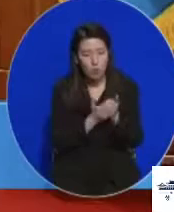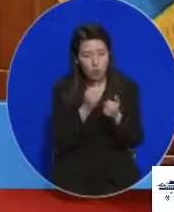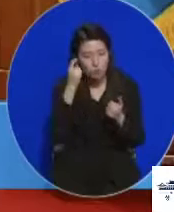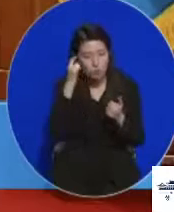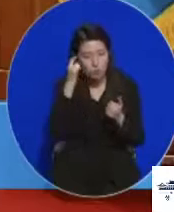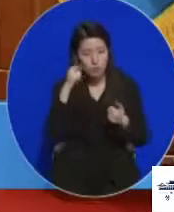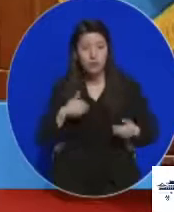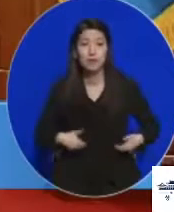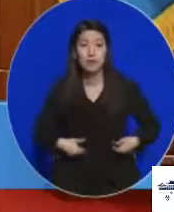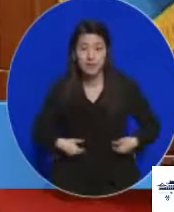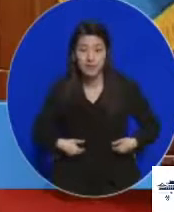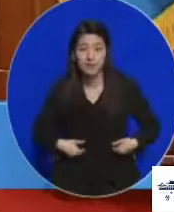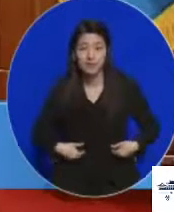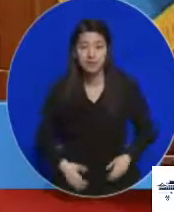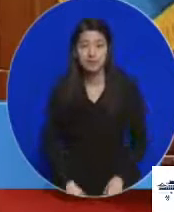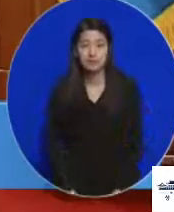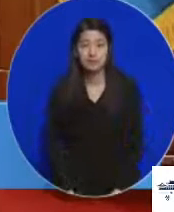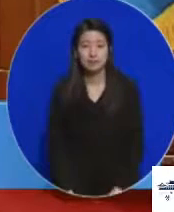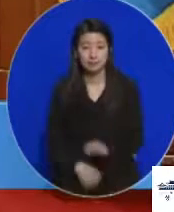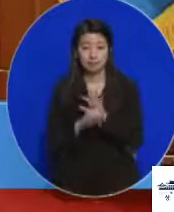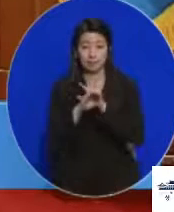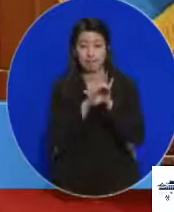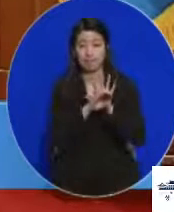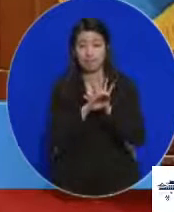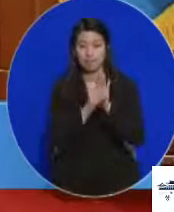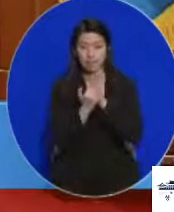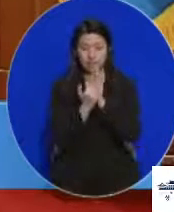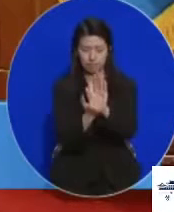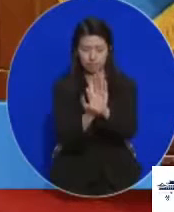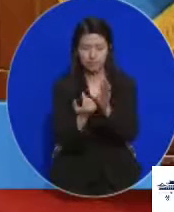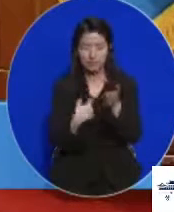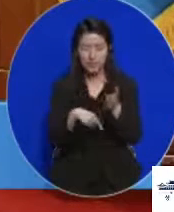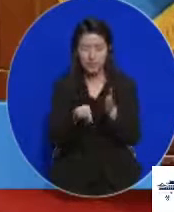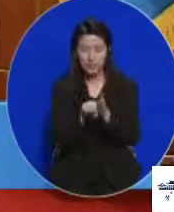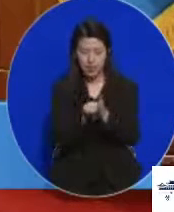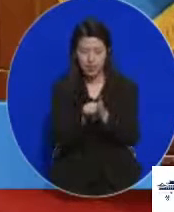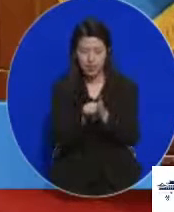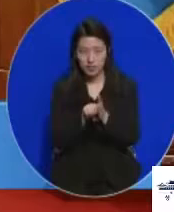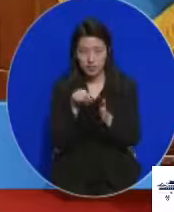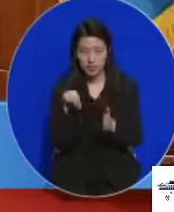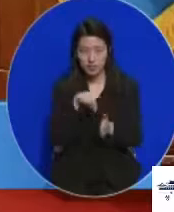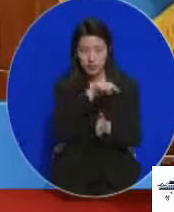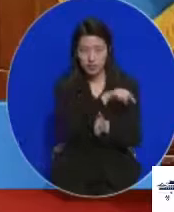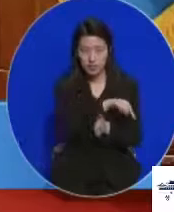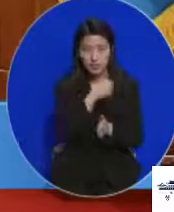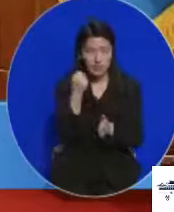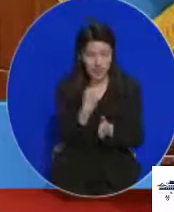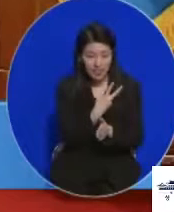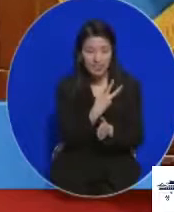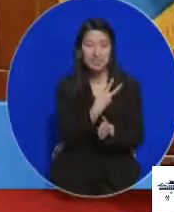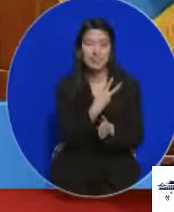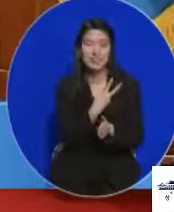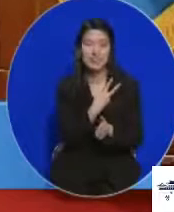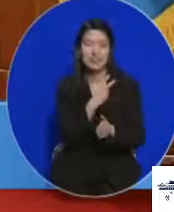크로나 에 대응하는 과정에서 상생과 평화의 물꼬가 트이기 를 희망합니다